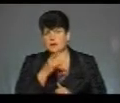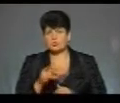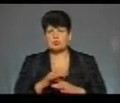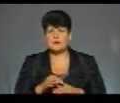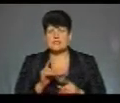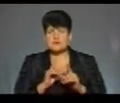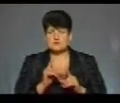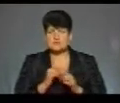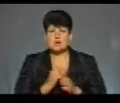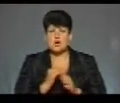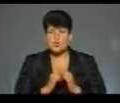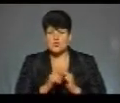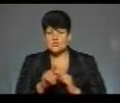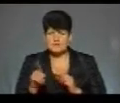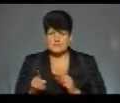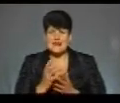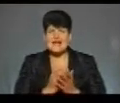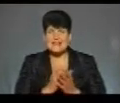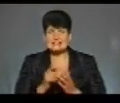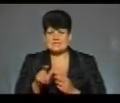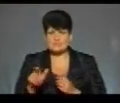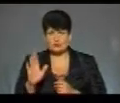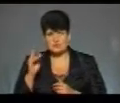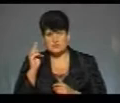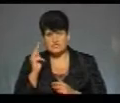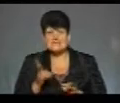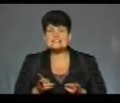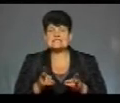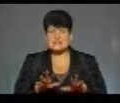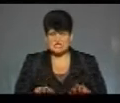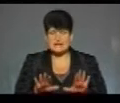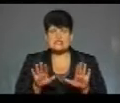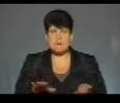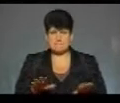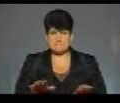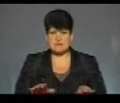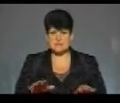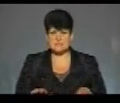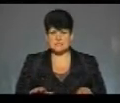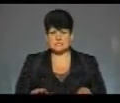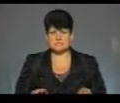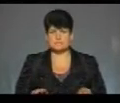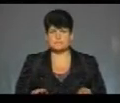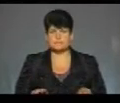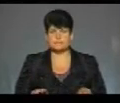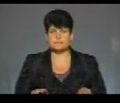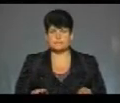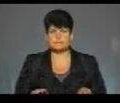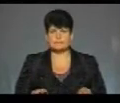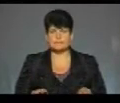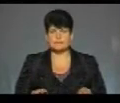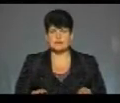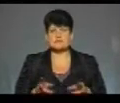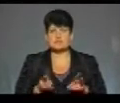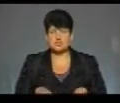за кожним резервістом, який буде тут навчатися, залишається місце, трудове місце, залишається